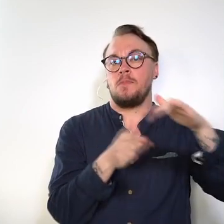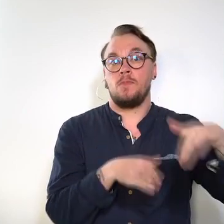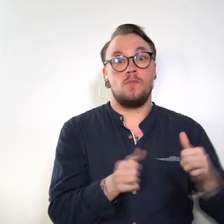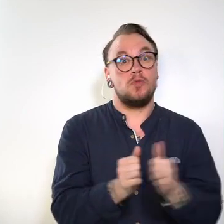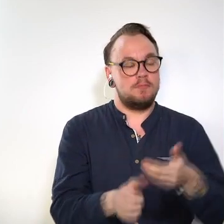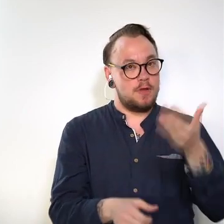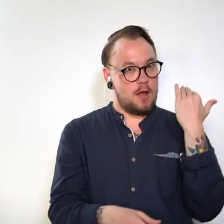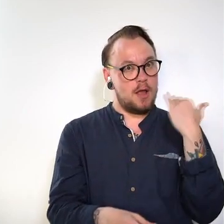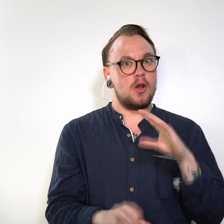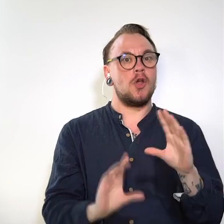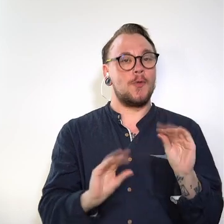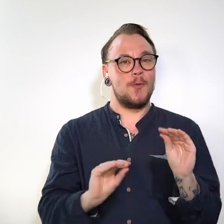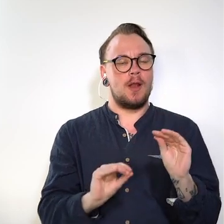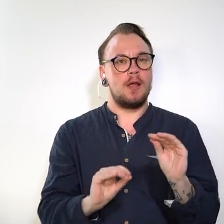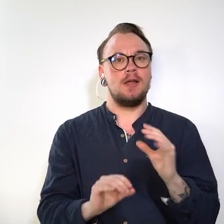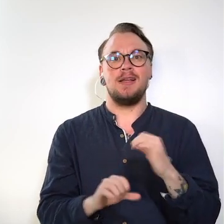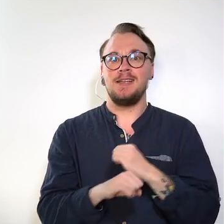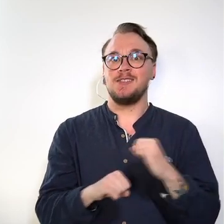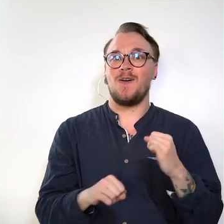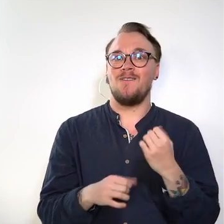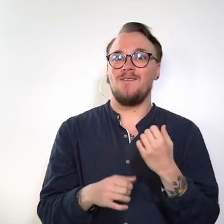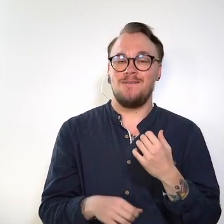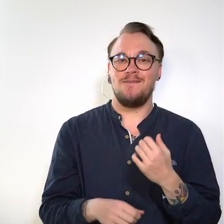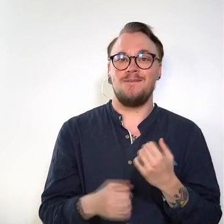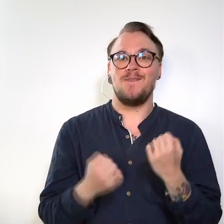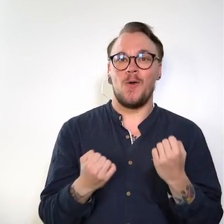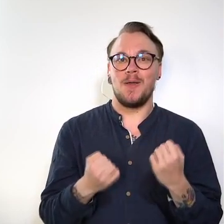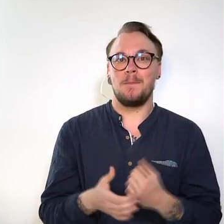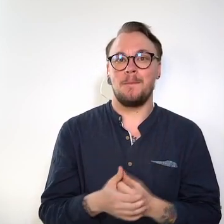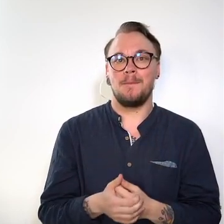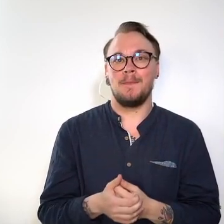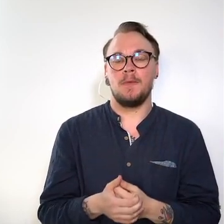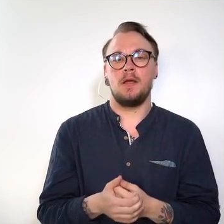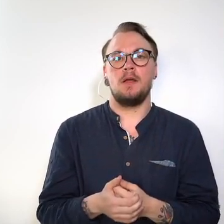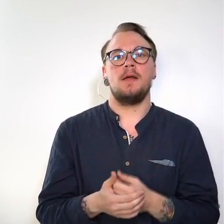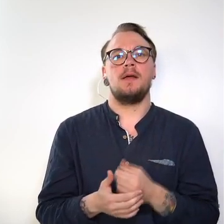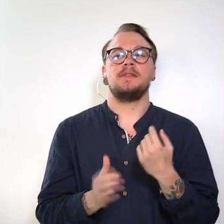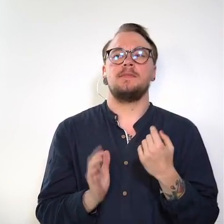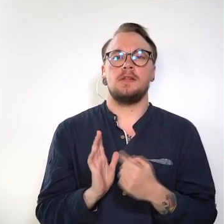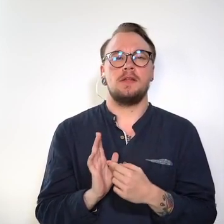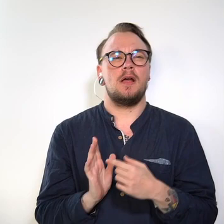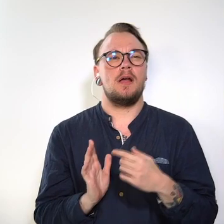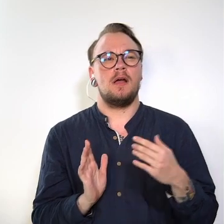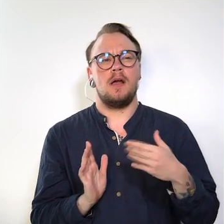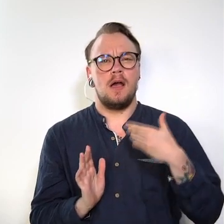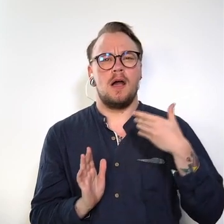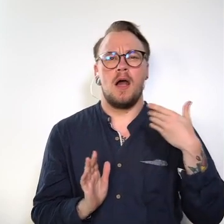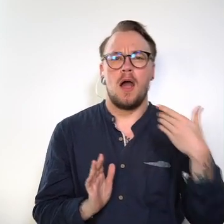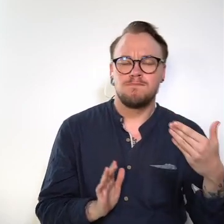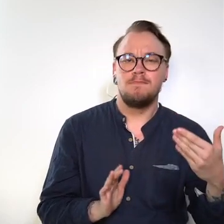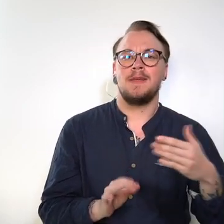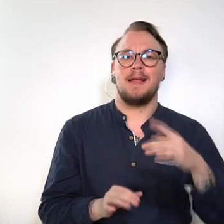valtava voima, koska sitä nimenomaan äärikristilliset käytti